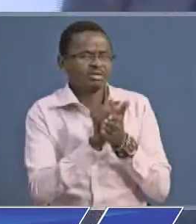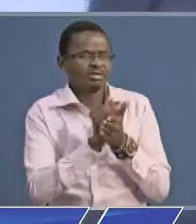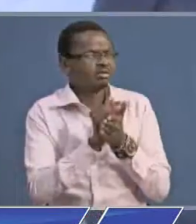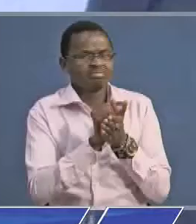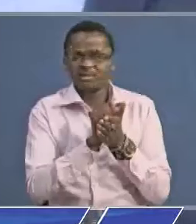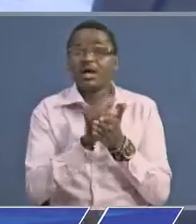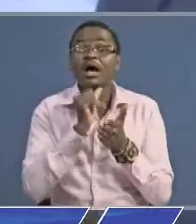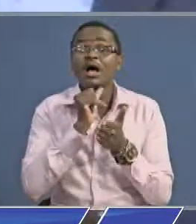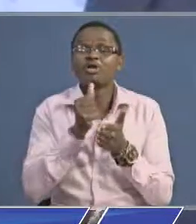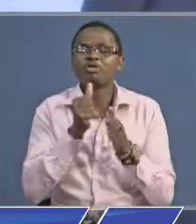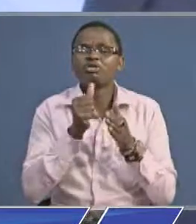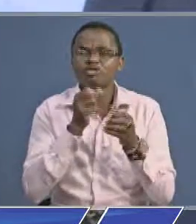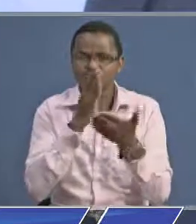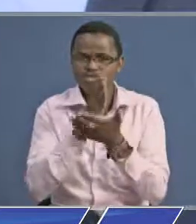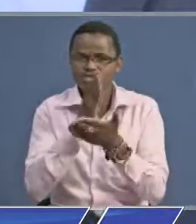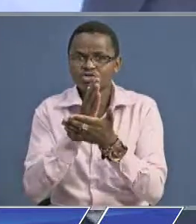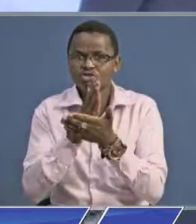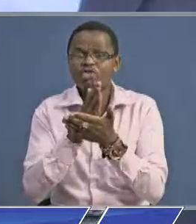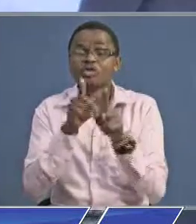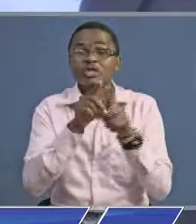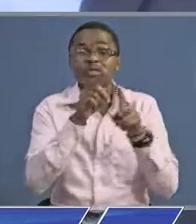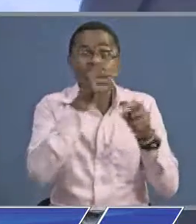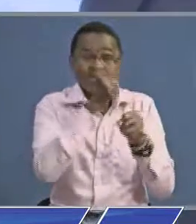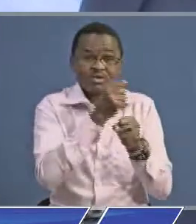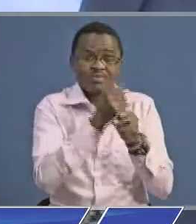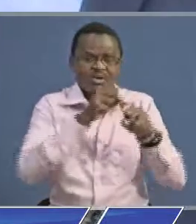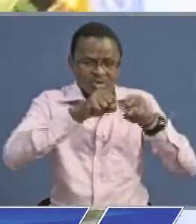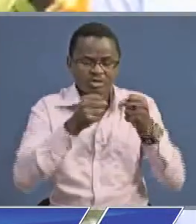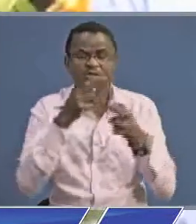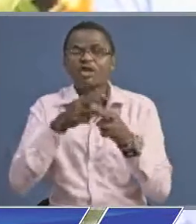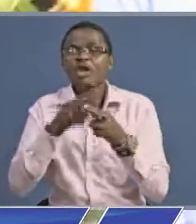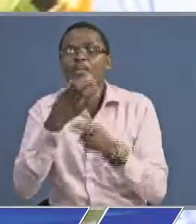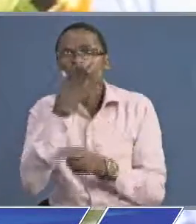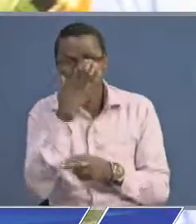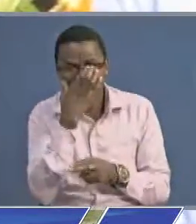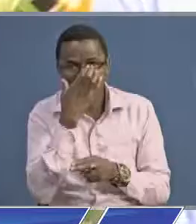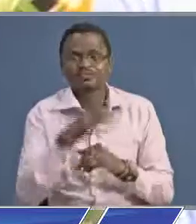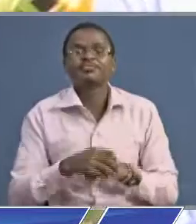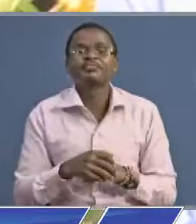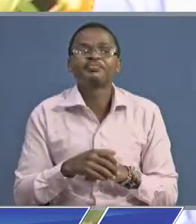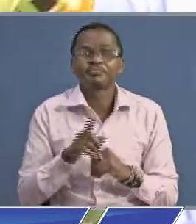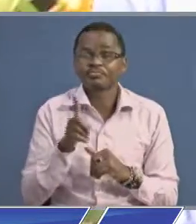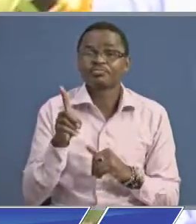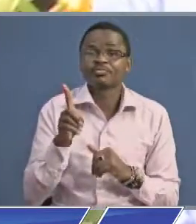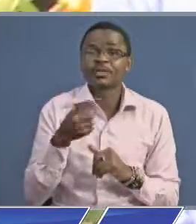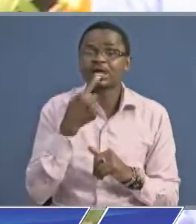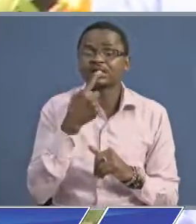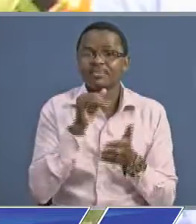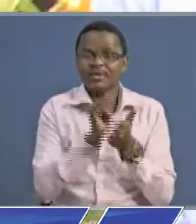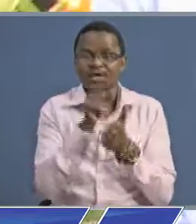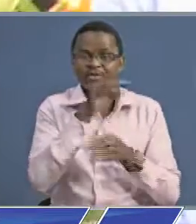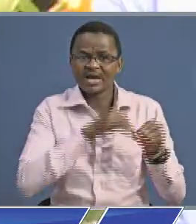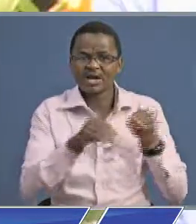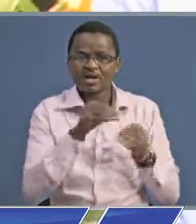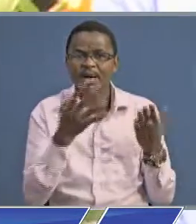results, terming them as politically doctored findings to soil the name of Ruto. Waliweka wewe, wakasema ati wewe ni